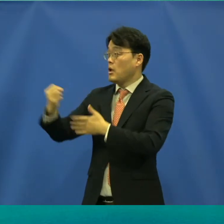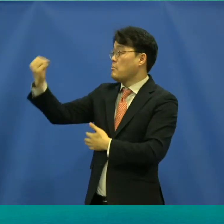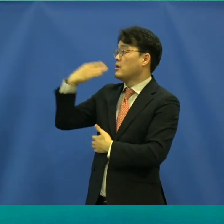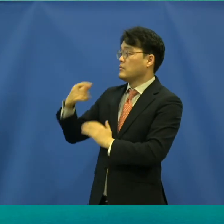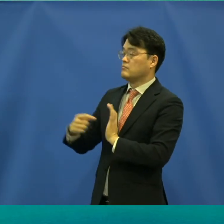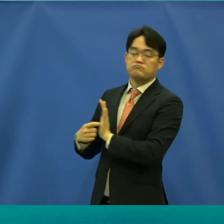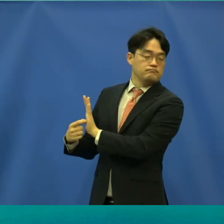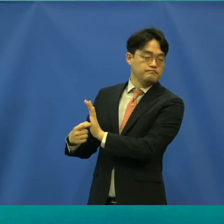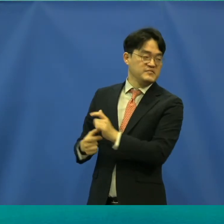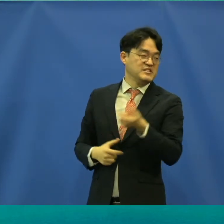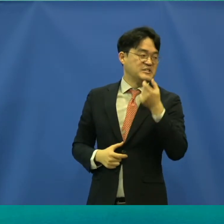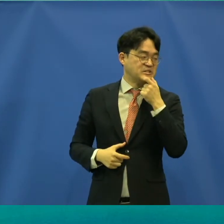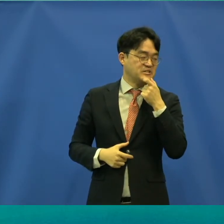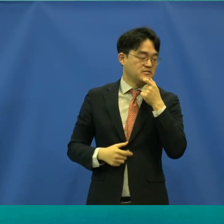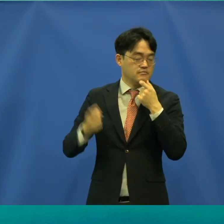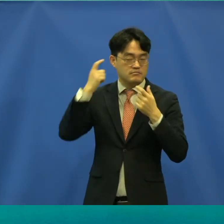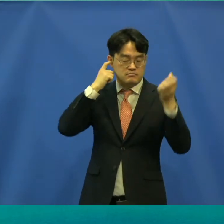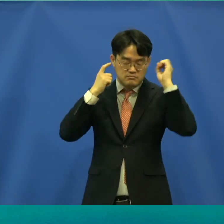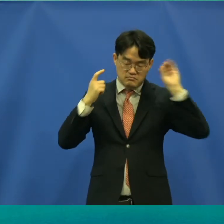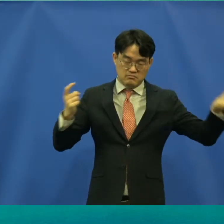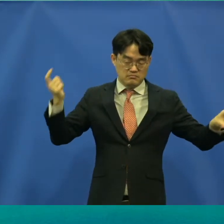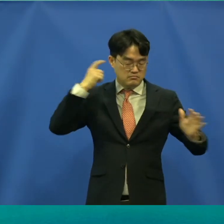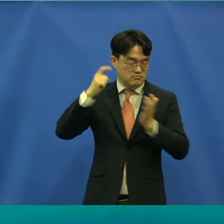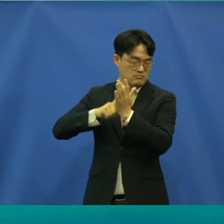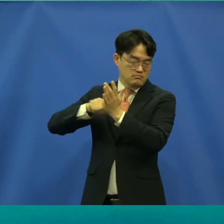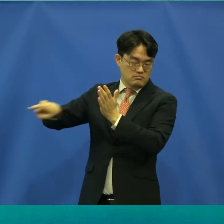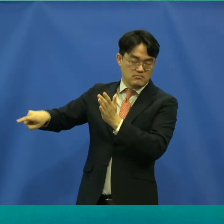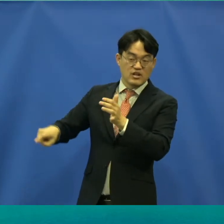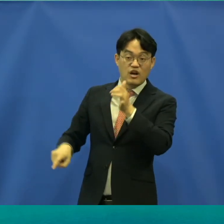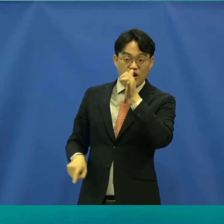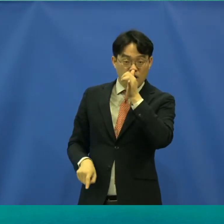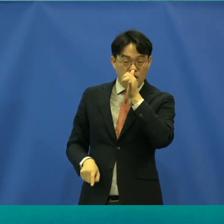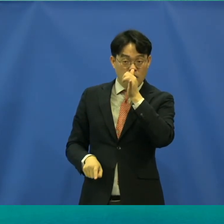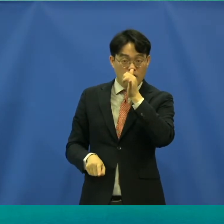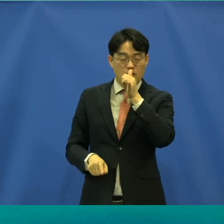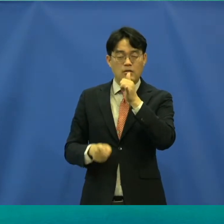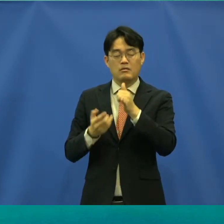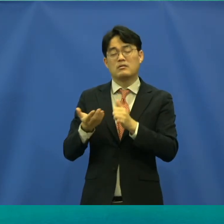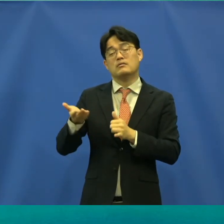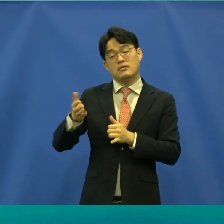말씀을 들었다면 듣는 순간부터 우리는 자유롭지 않습니다.